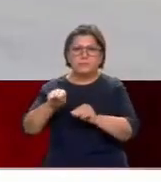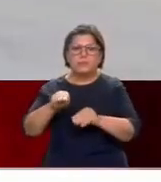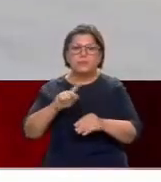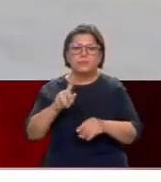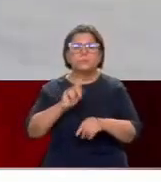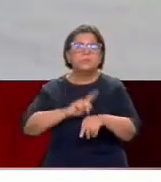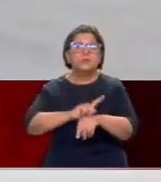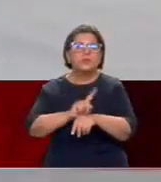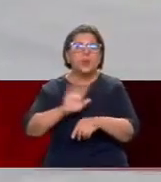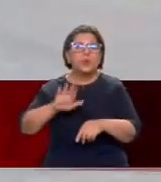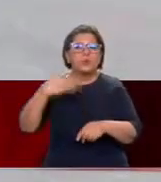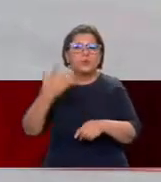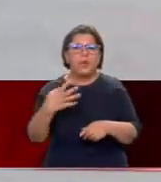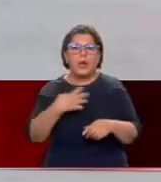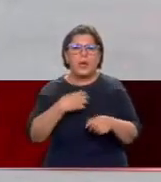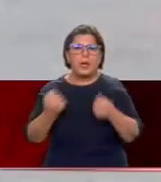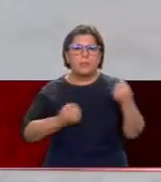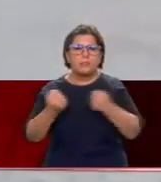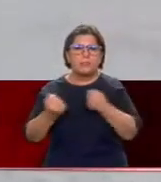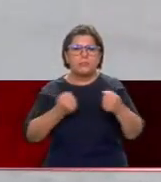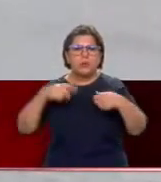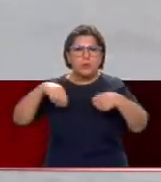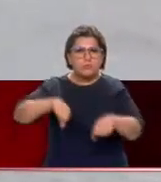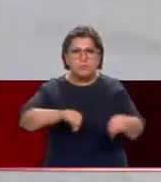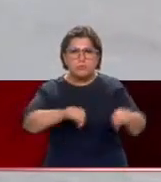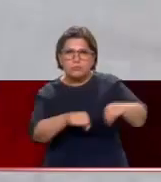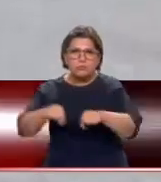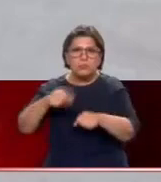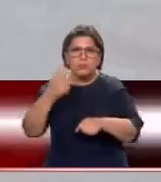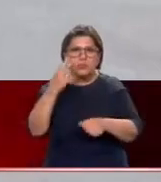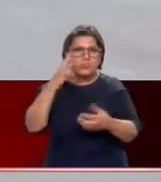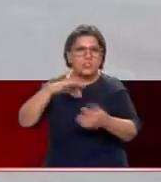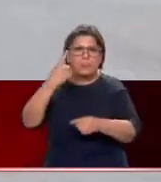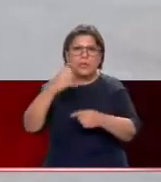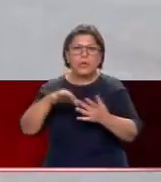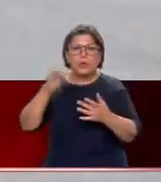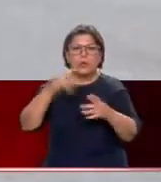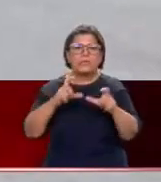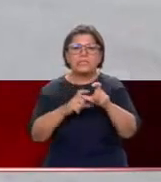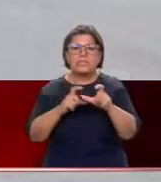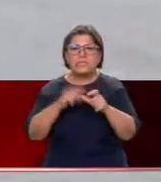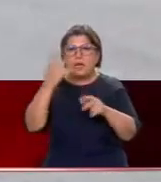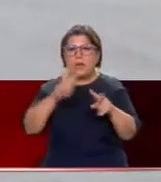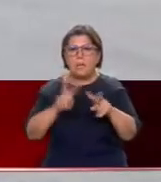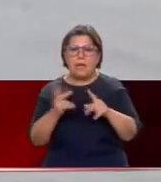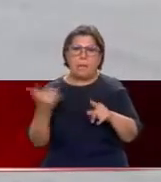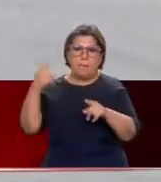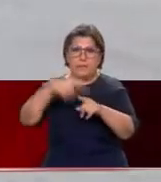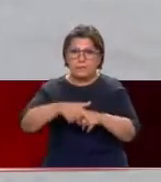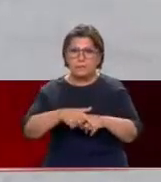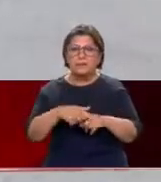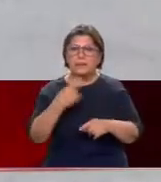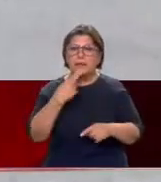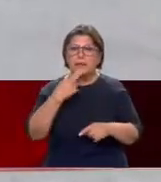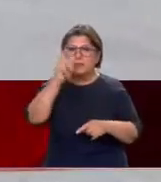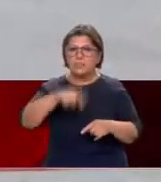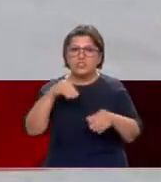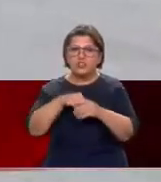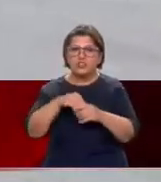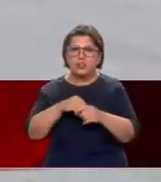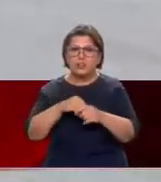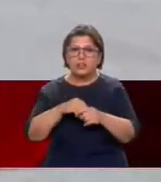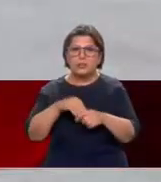Bir süre sonra araca kendilerini motosikletle takip eden 3 kişiden biri olan Gizem Karamelek bindi. Genç kadını aracın